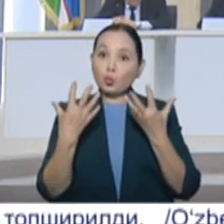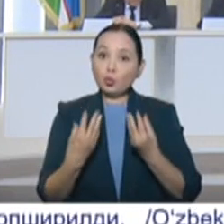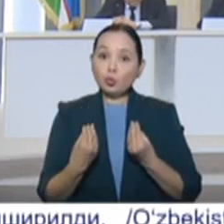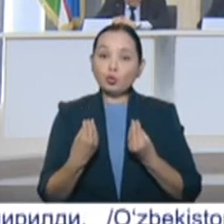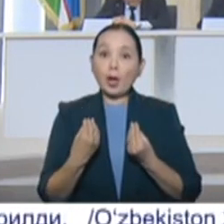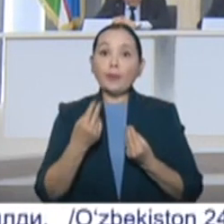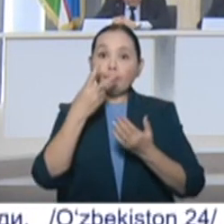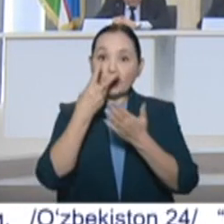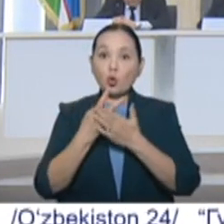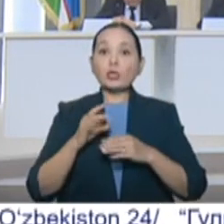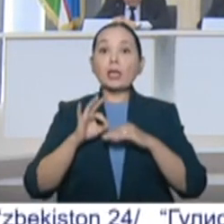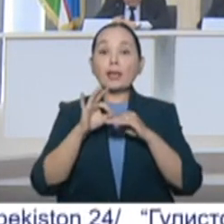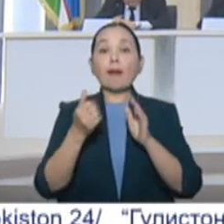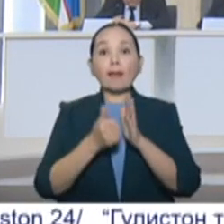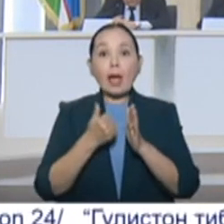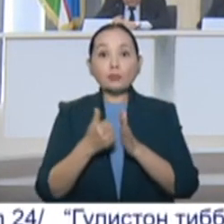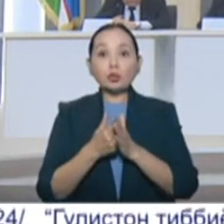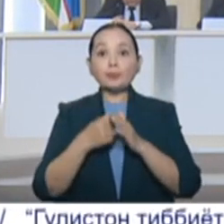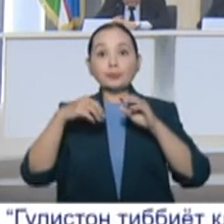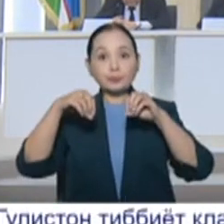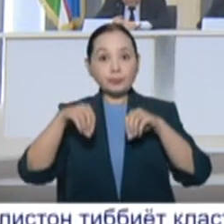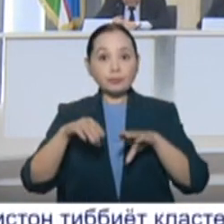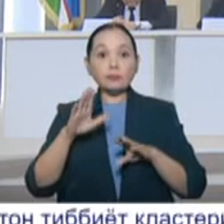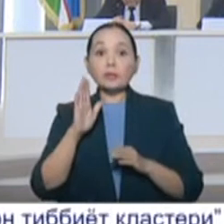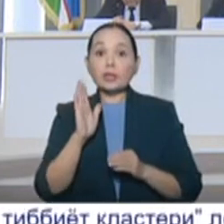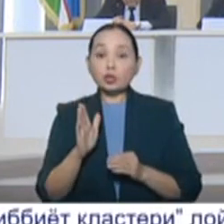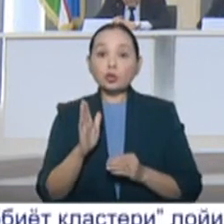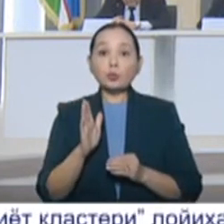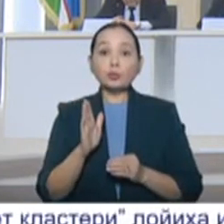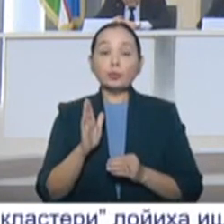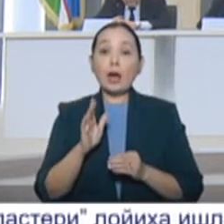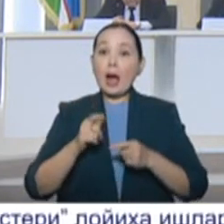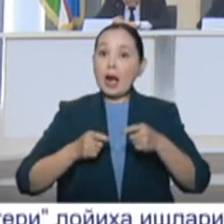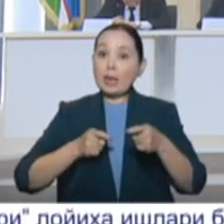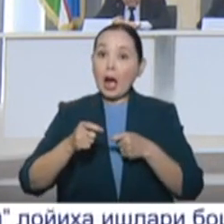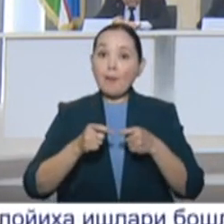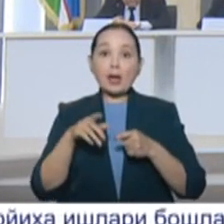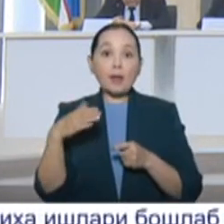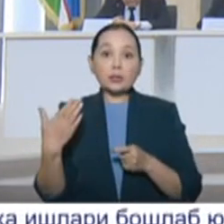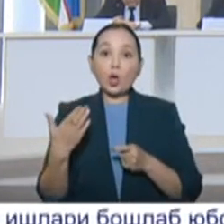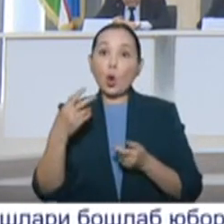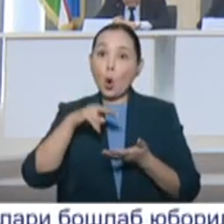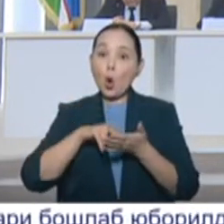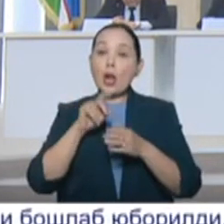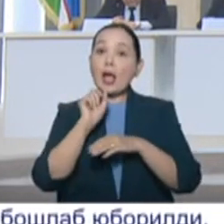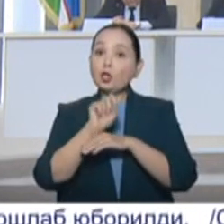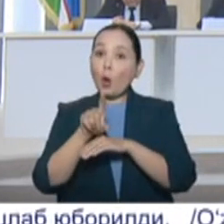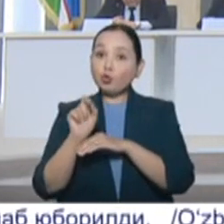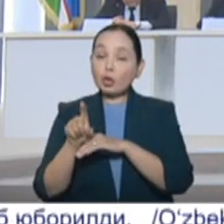o'sha ko'rsatib o'tilgan kamchiliklarni bartaraf etish bo'yicha rahbarlarimiz tomonidan qo'yilgan